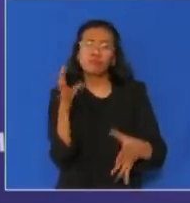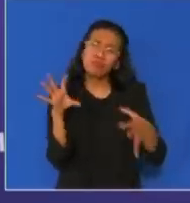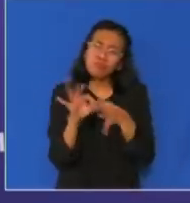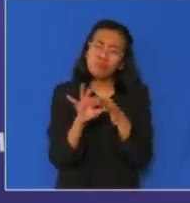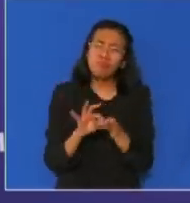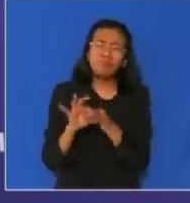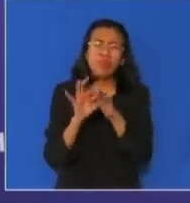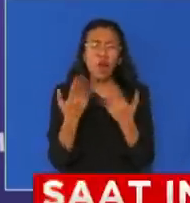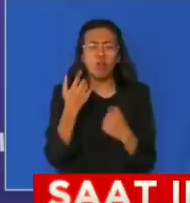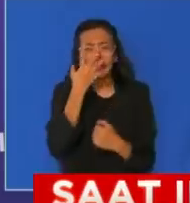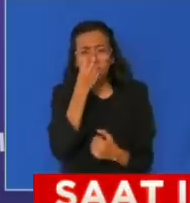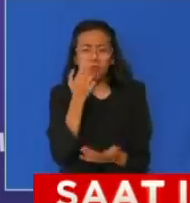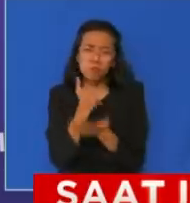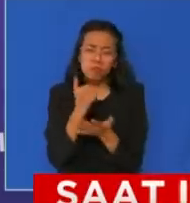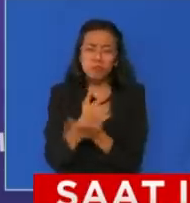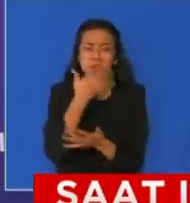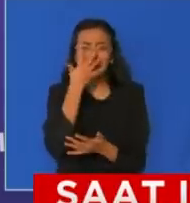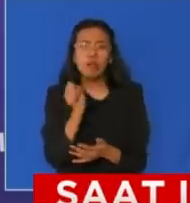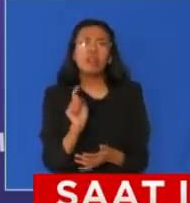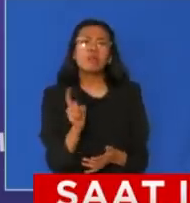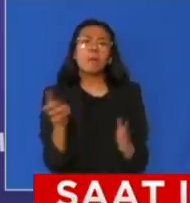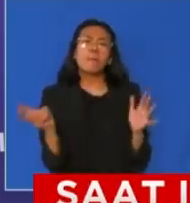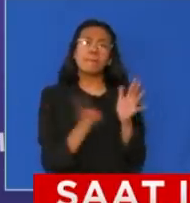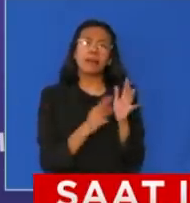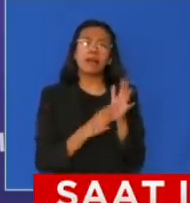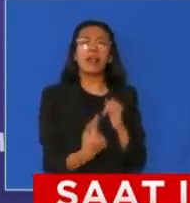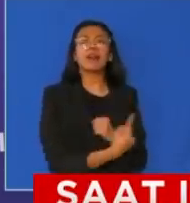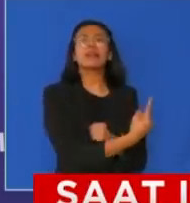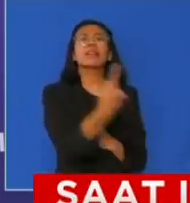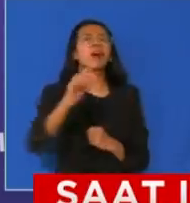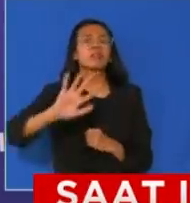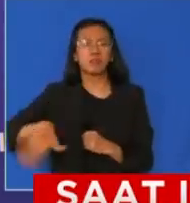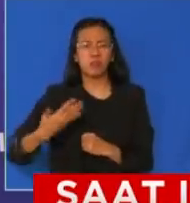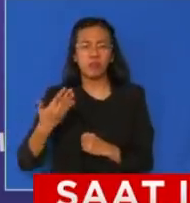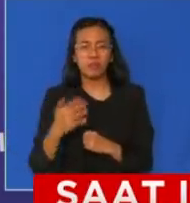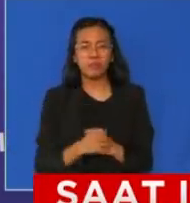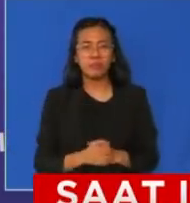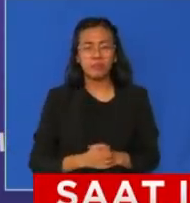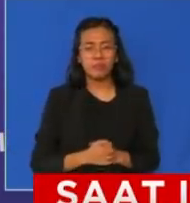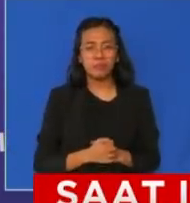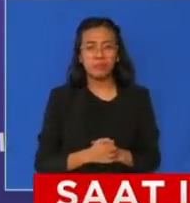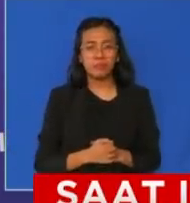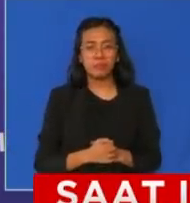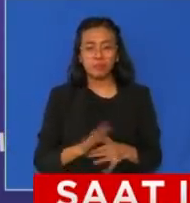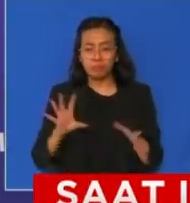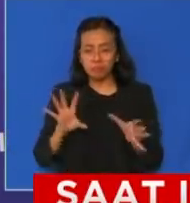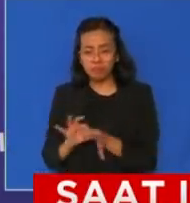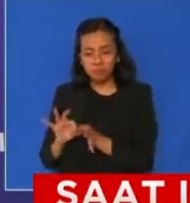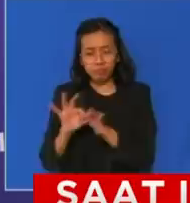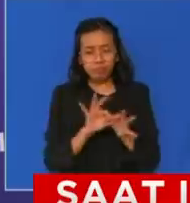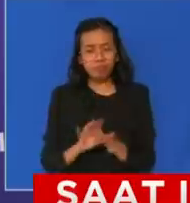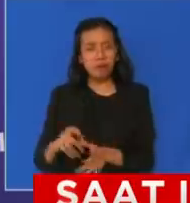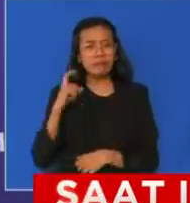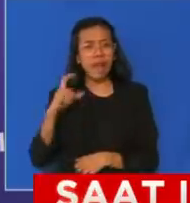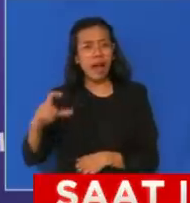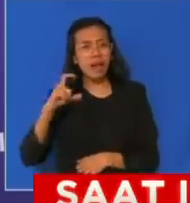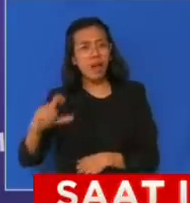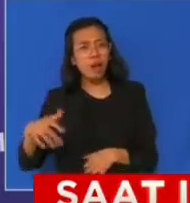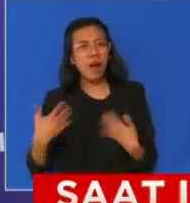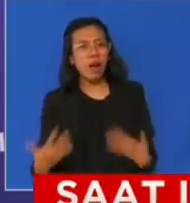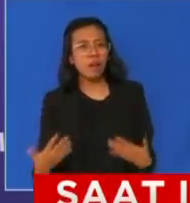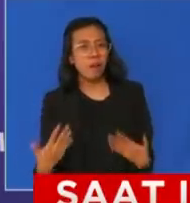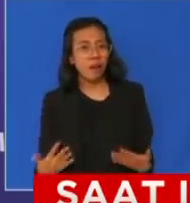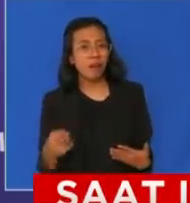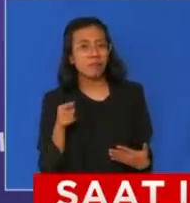banyak dan lebih serius lagi karena ini permasalahan kita Hai partisipasi bisa kita lakukan dengan terus-menerus